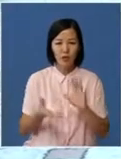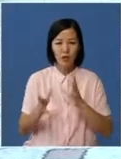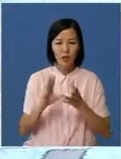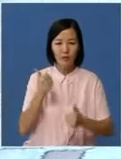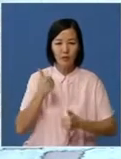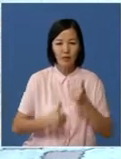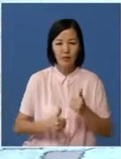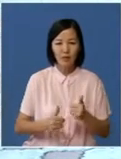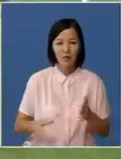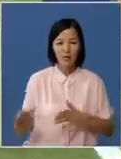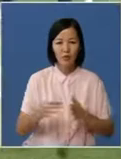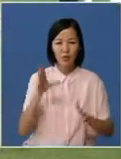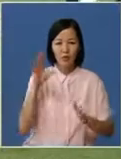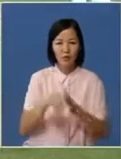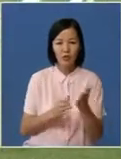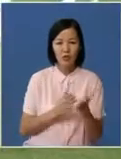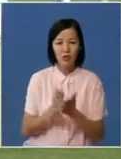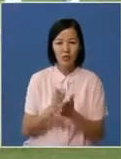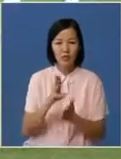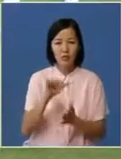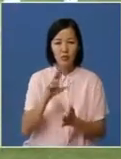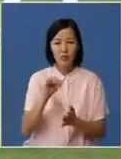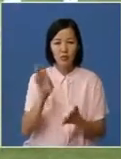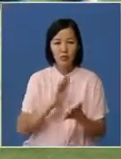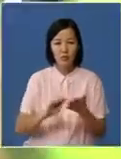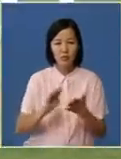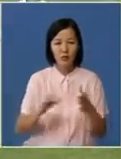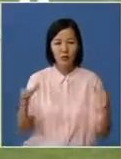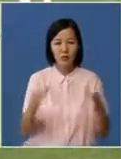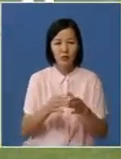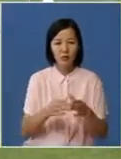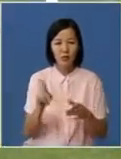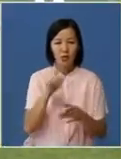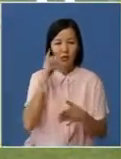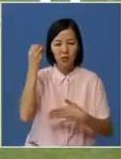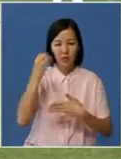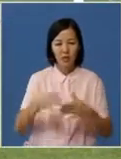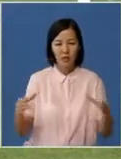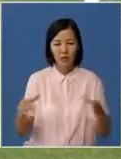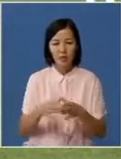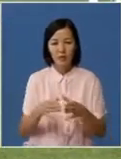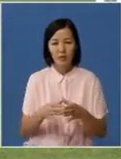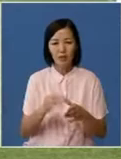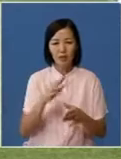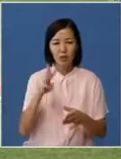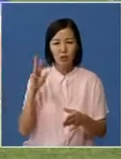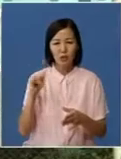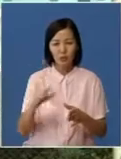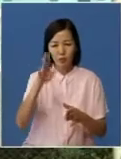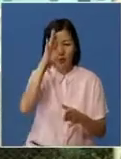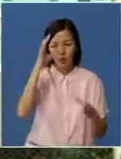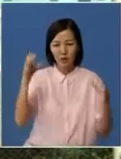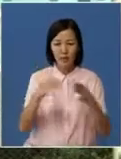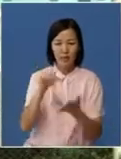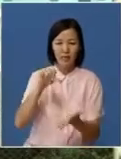сайысқа облыстық ішкі саясат құрамасы Тұран және журналистерден құралған ұжым, жастар орталығы командасы мен жұмыл жігіттері қатысты.